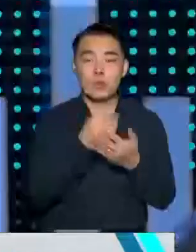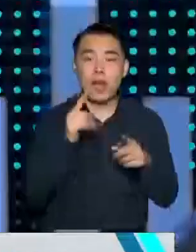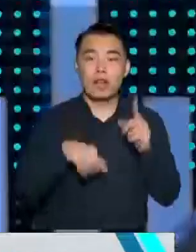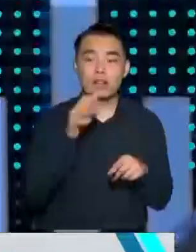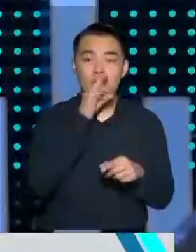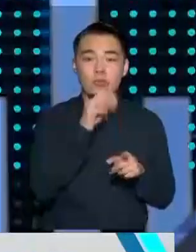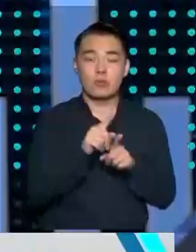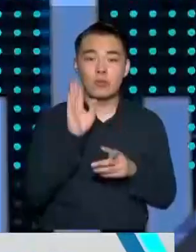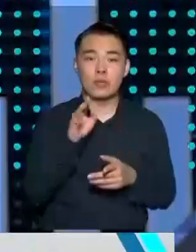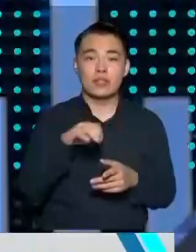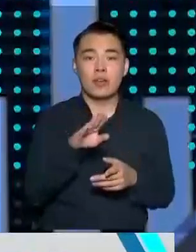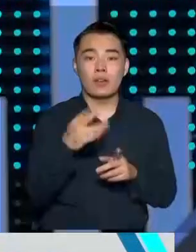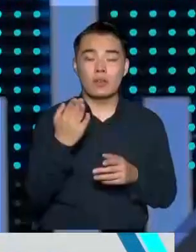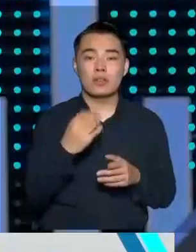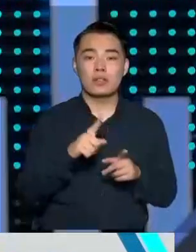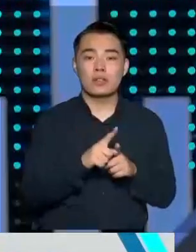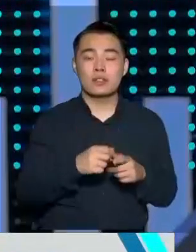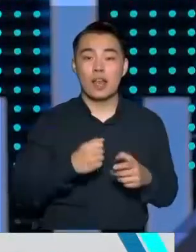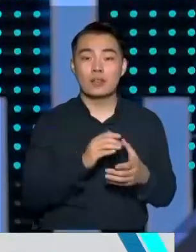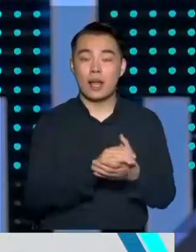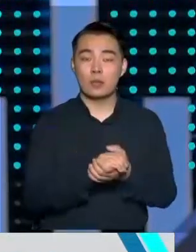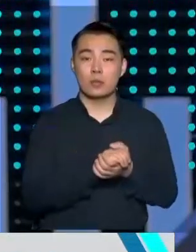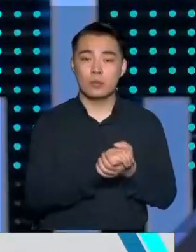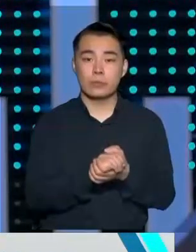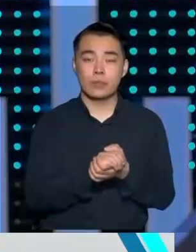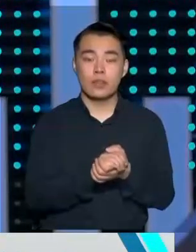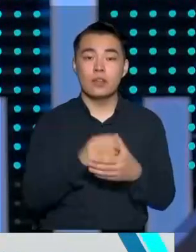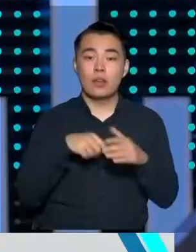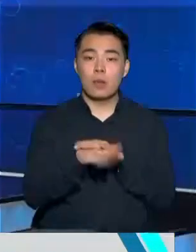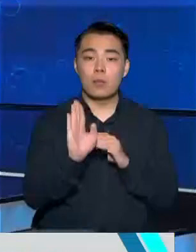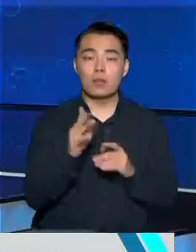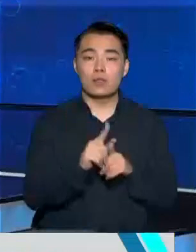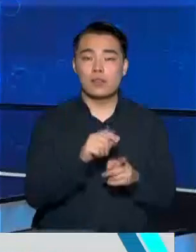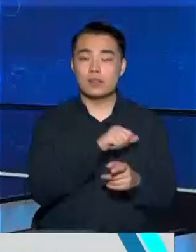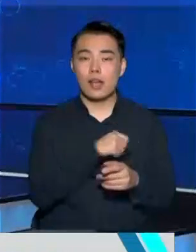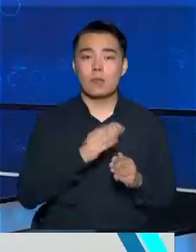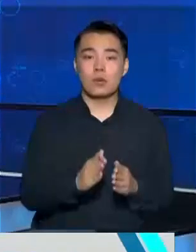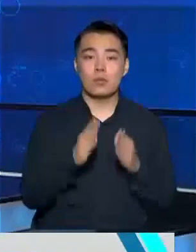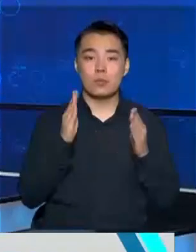рамках Евразийского экономического союза с учетом наличия крупных